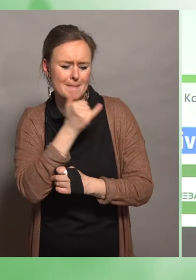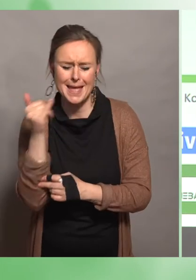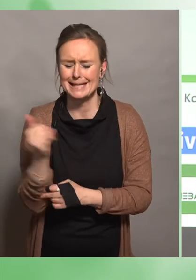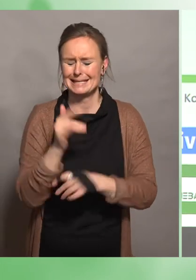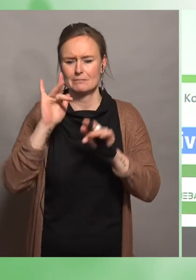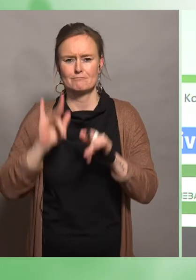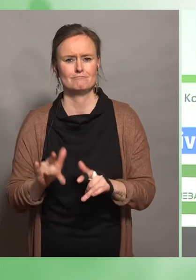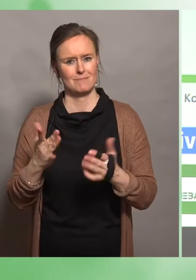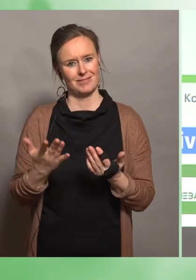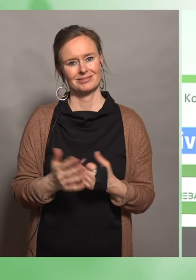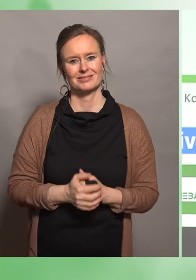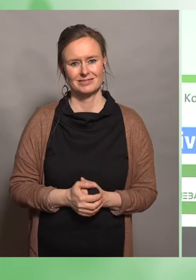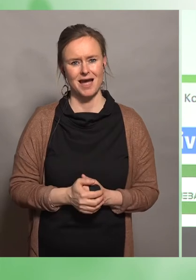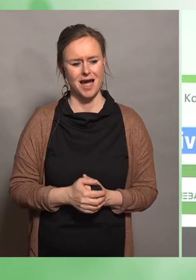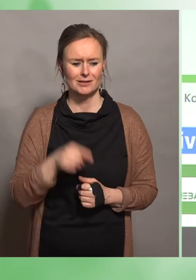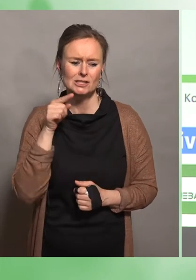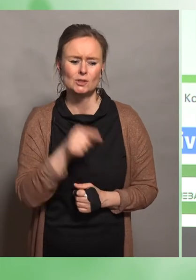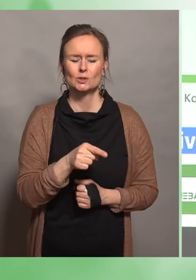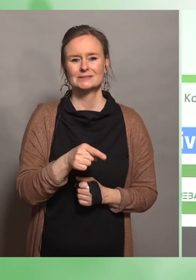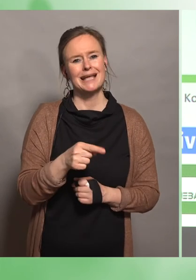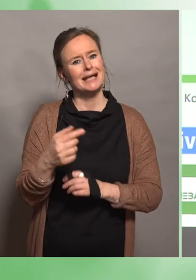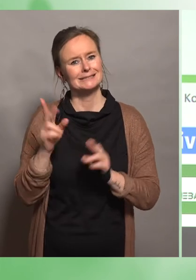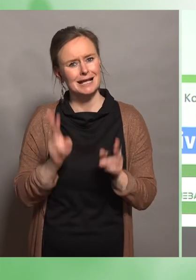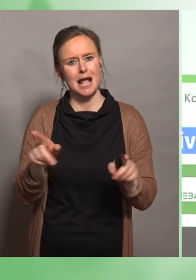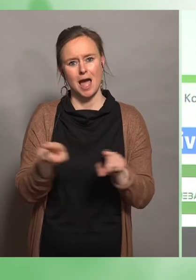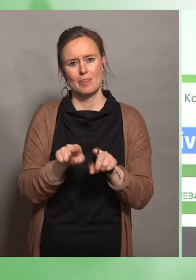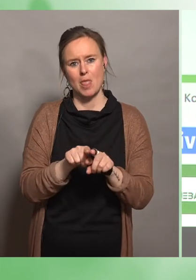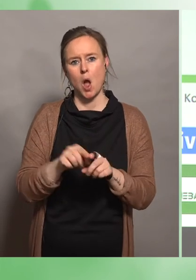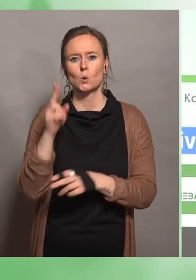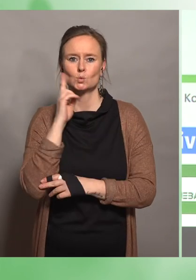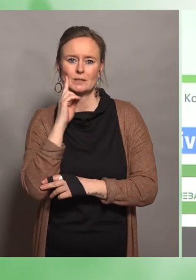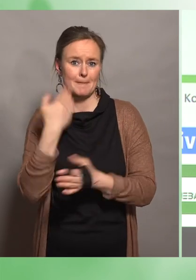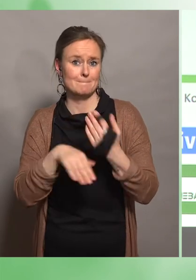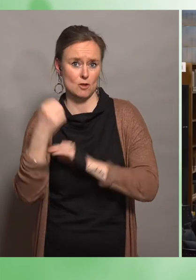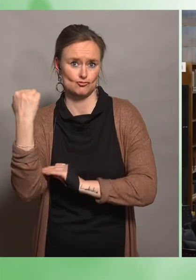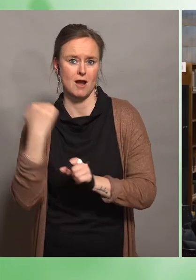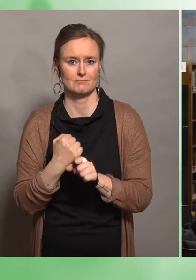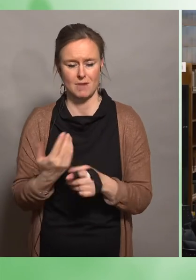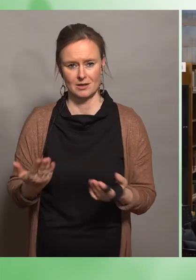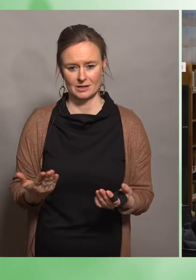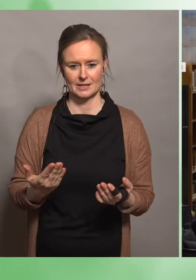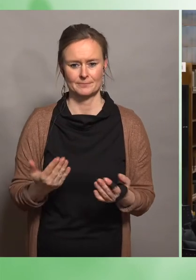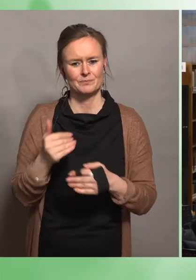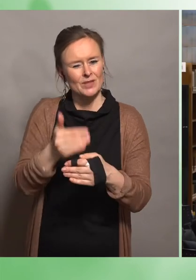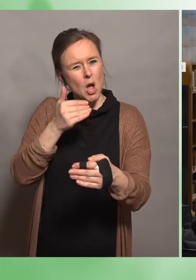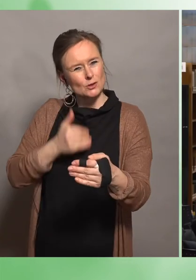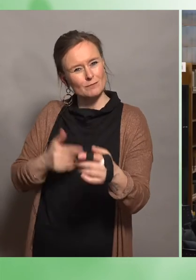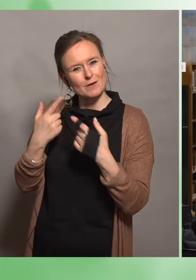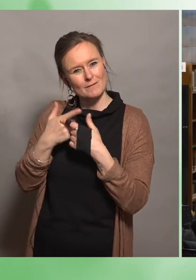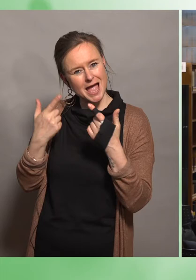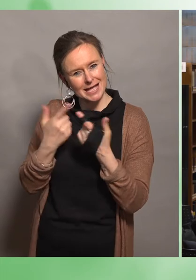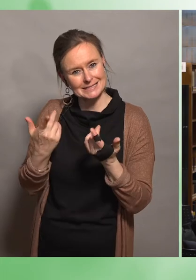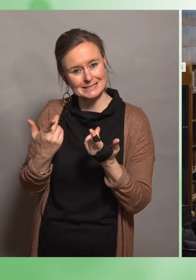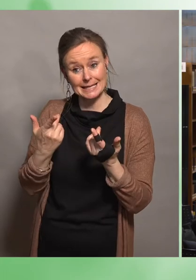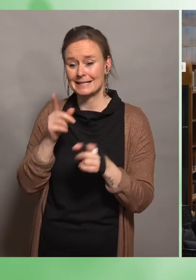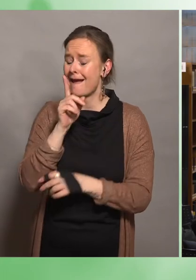diese große Bereicherung, weil das stärkt auch das Unternehmen und den Zusammenhalt. Ich glaube, Sie haben im Vorgespräch auch erwähnt, die haben am wenigsten Krankenstandstage.